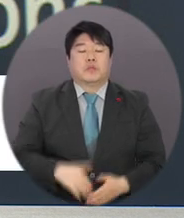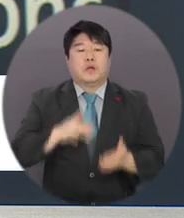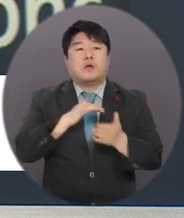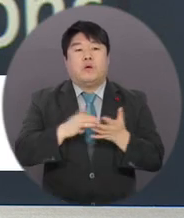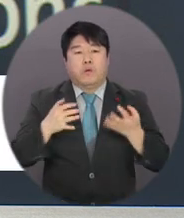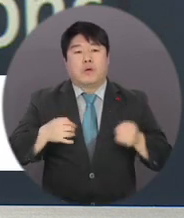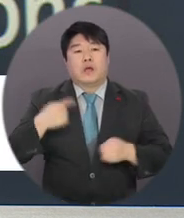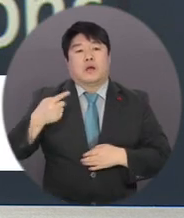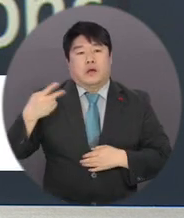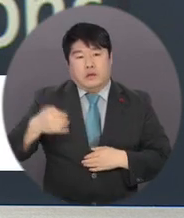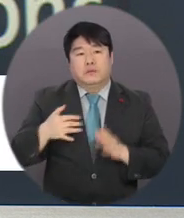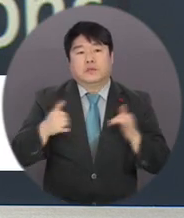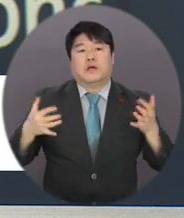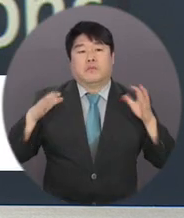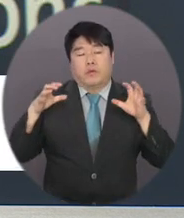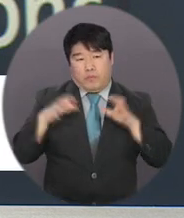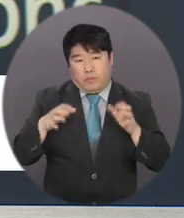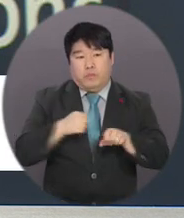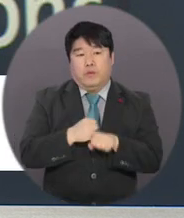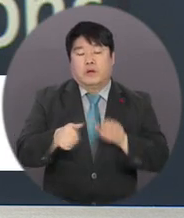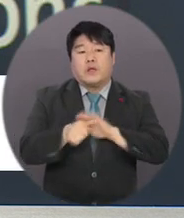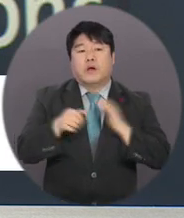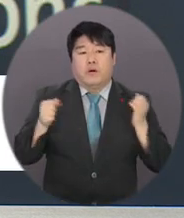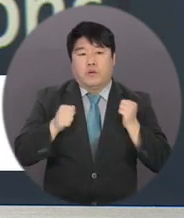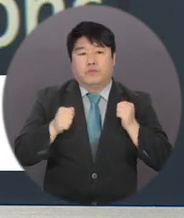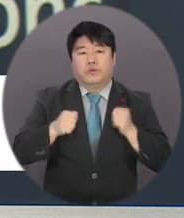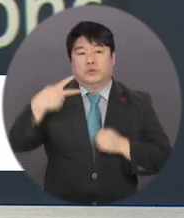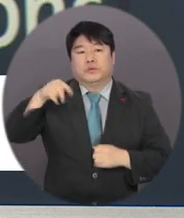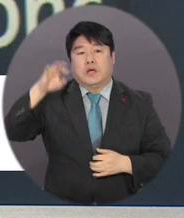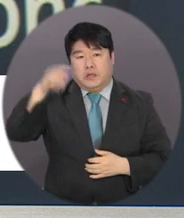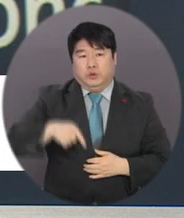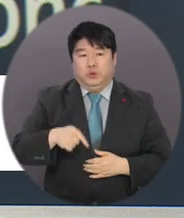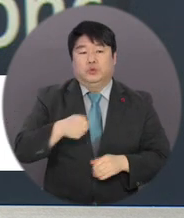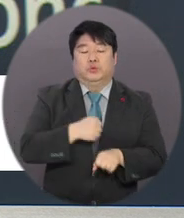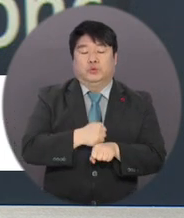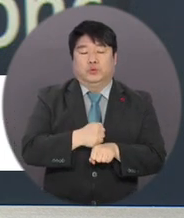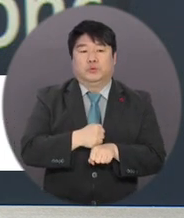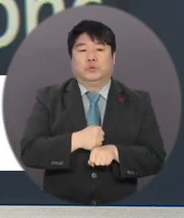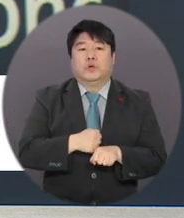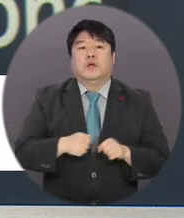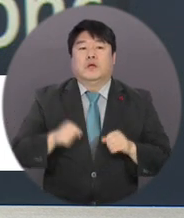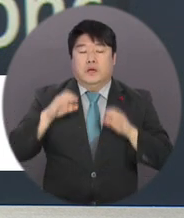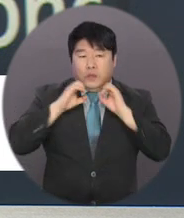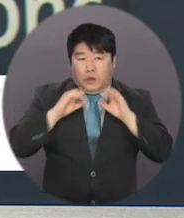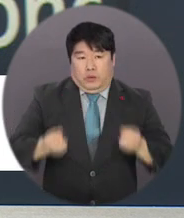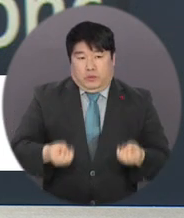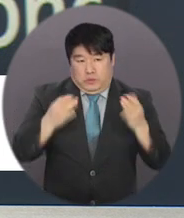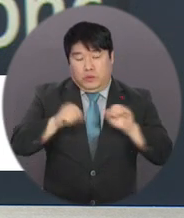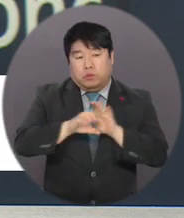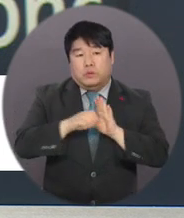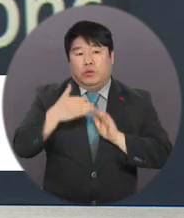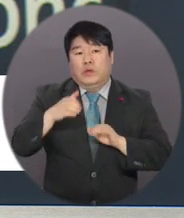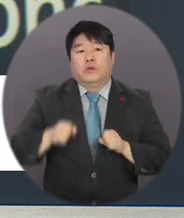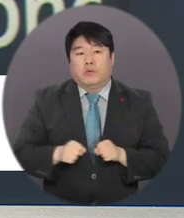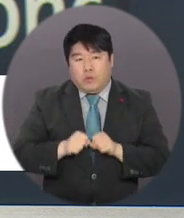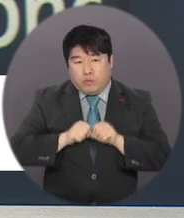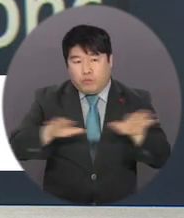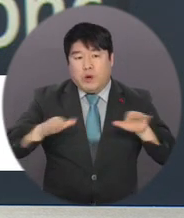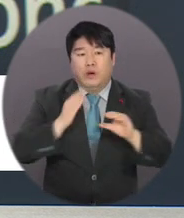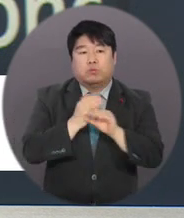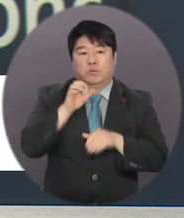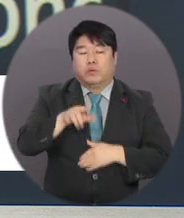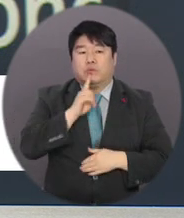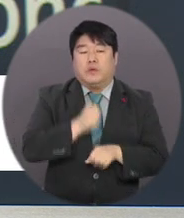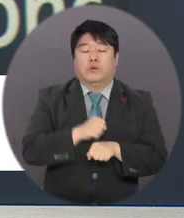수백 명에서 수천 명이 모인 경북 상주의 선교 행사가 코로나19 확산의 새로운 뇌관으로 지목되고 있습니다.